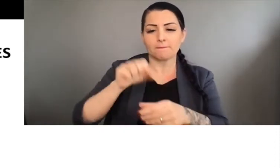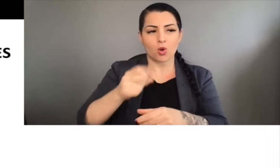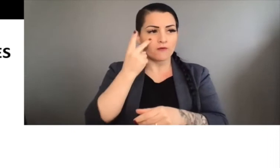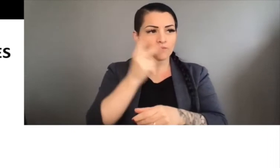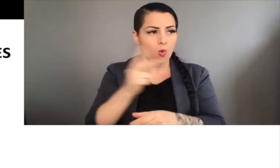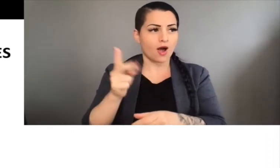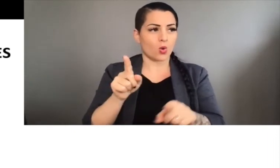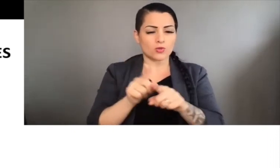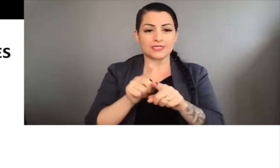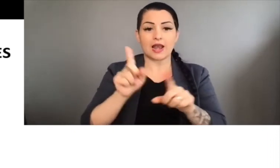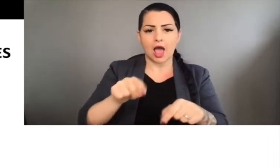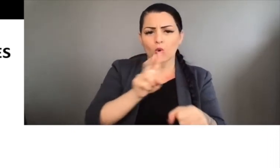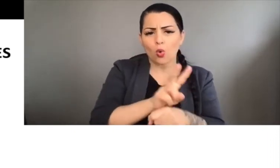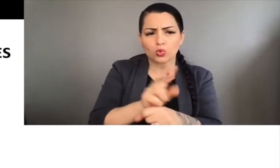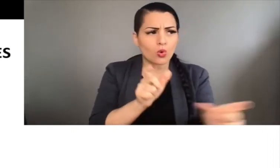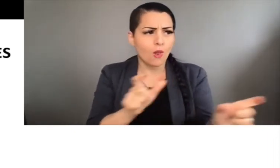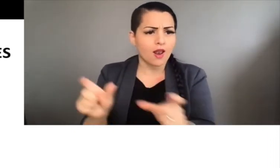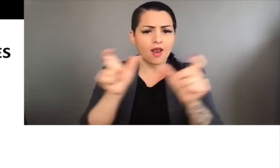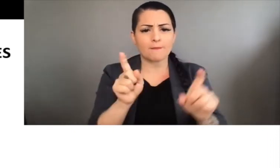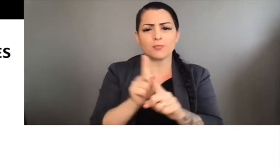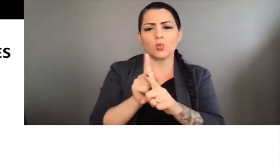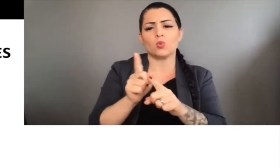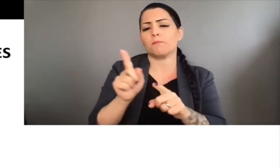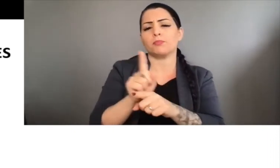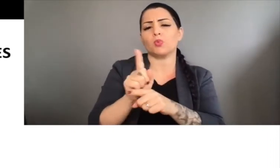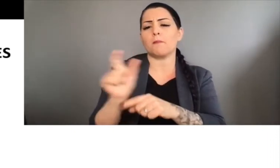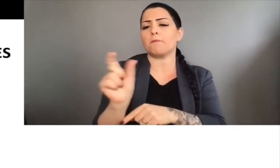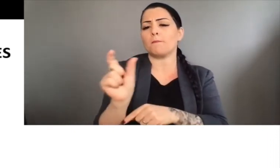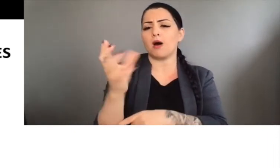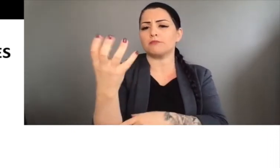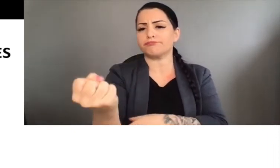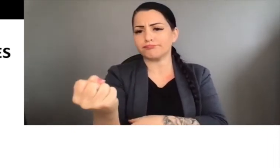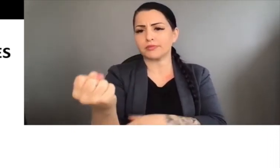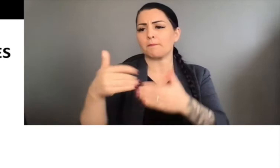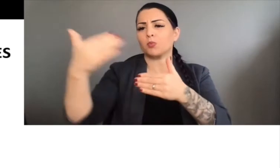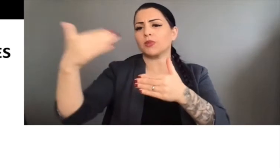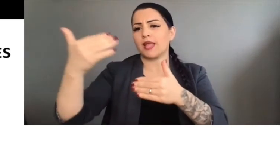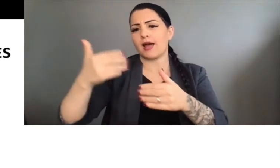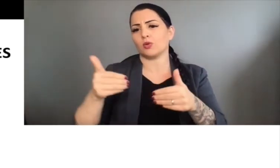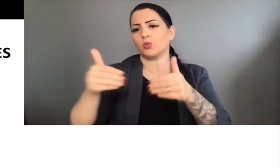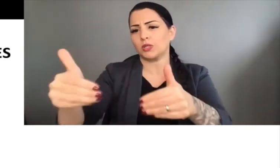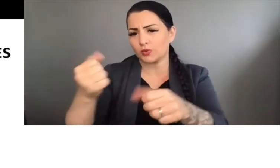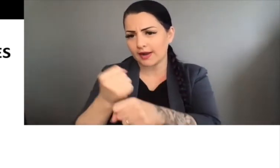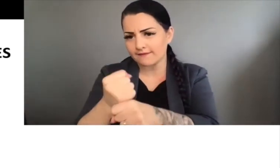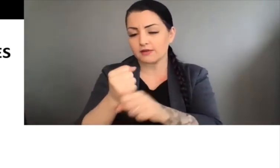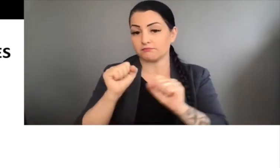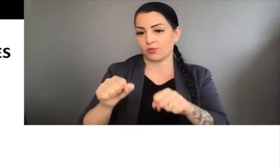Les traducteurs ont une option de contrôle qui leur permet de mettre la vidéo en pause et d'y revenir ultérieurement.